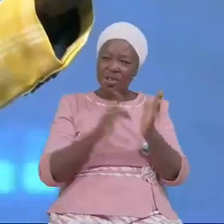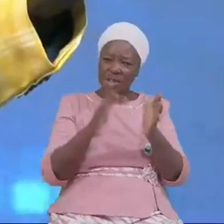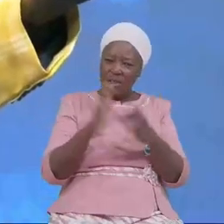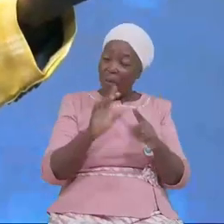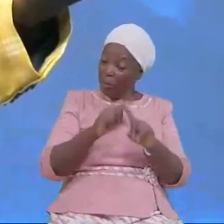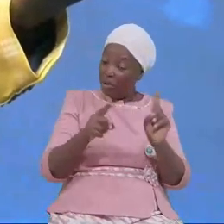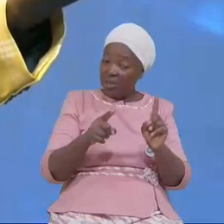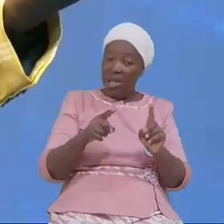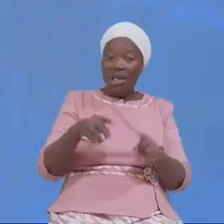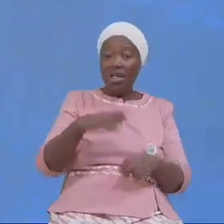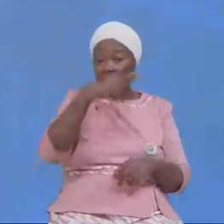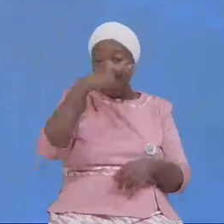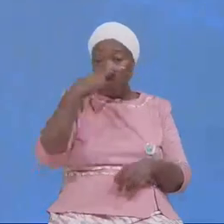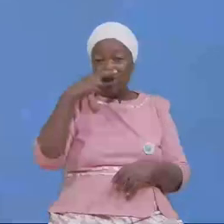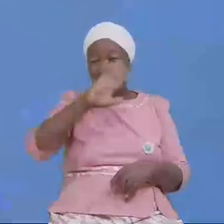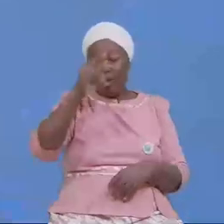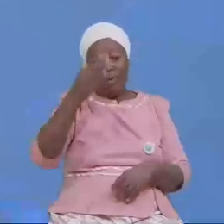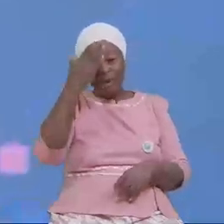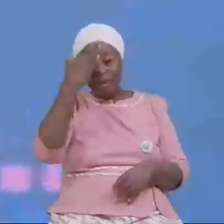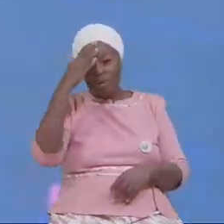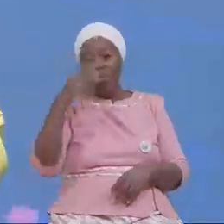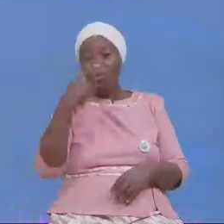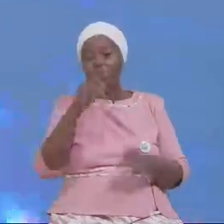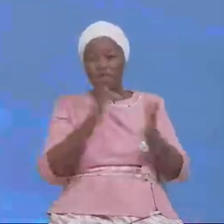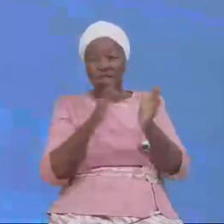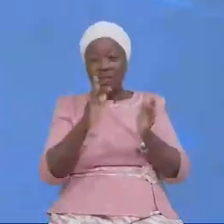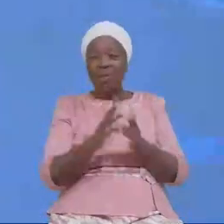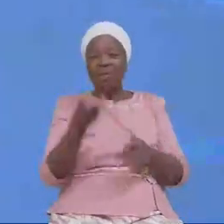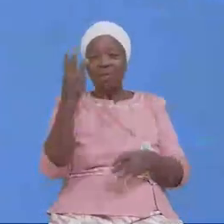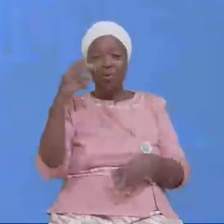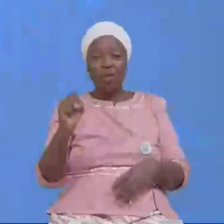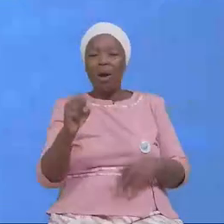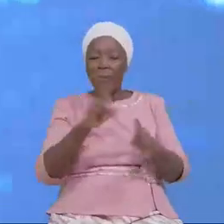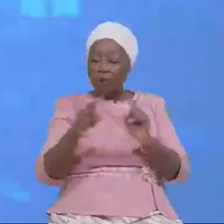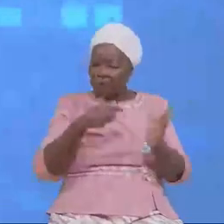il n'a pas reconnu qui Jésus était. Mais l'autre,